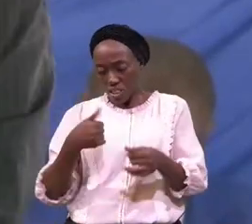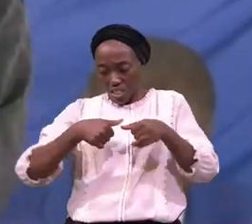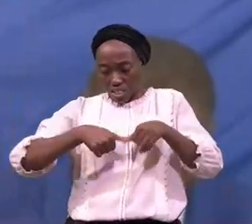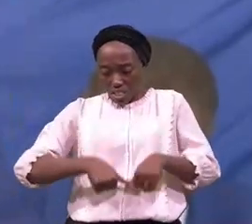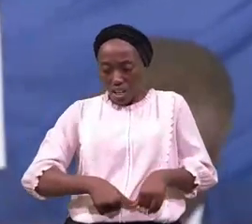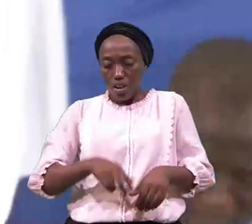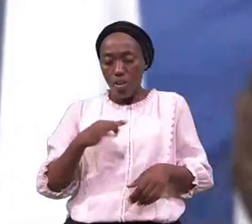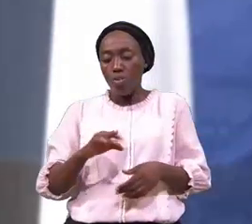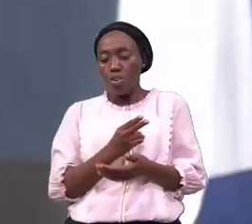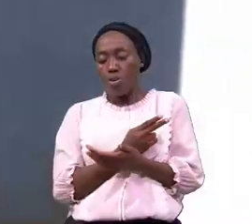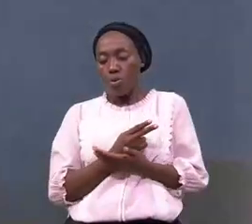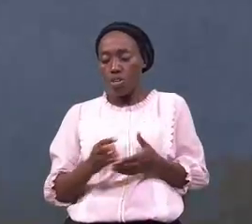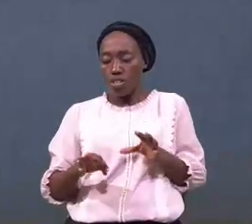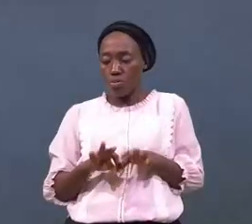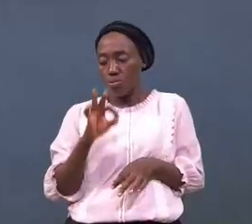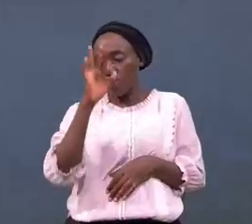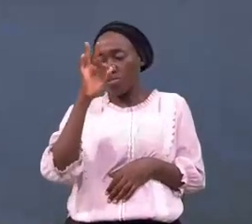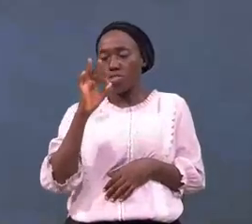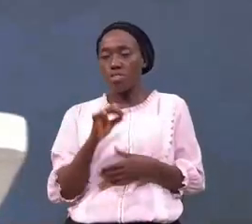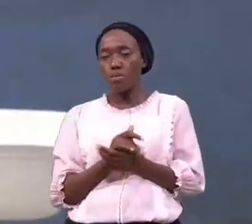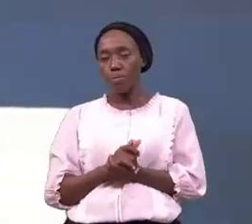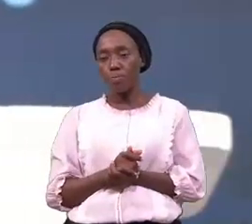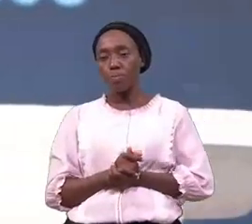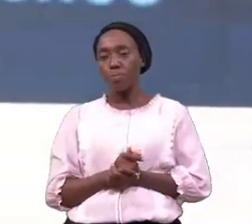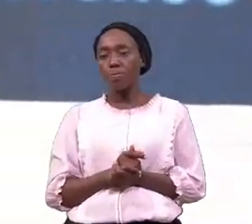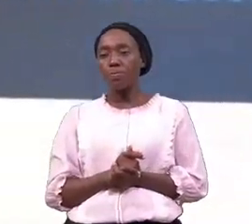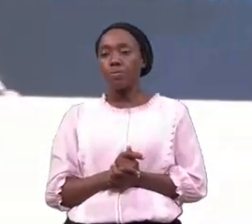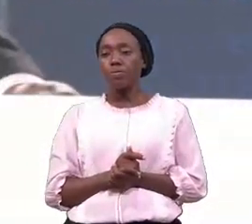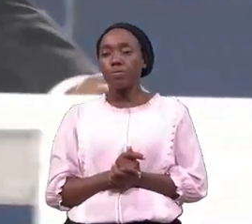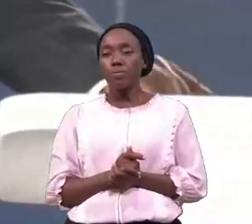En vous préparant donc pour que le Saint-Esprit vienne en vous.